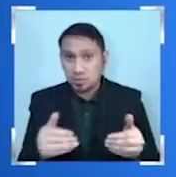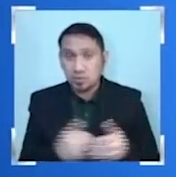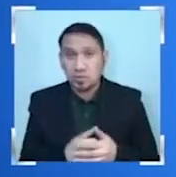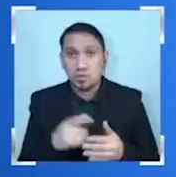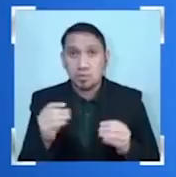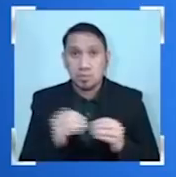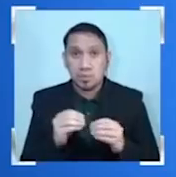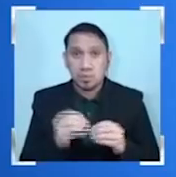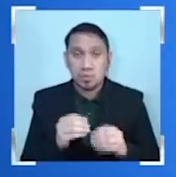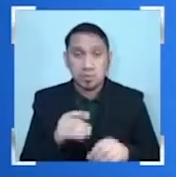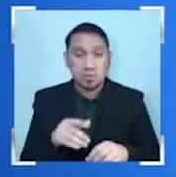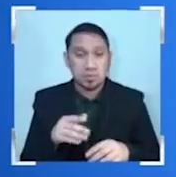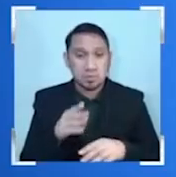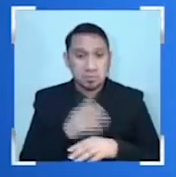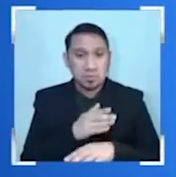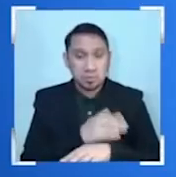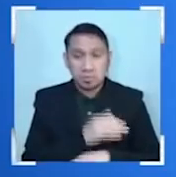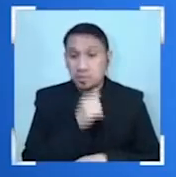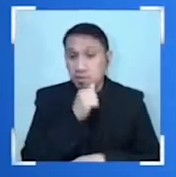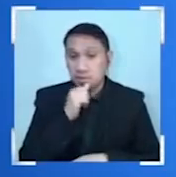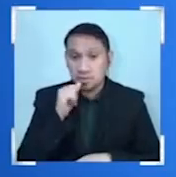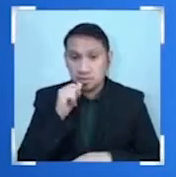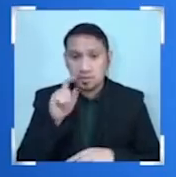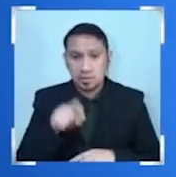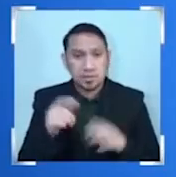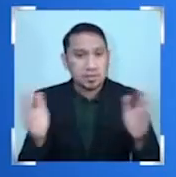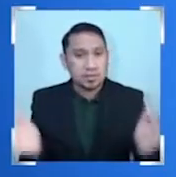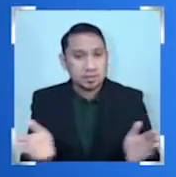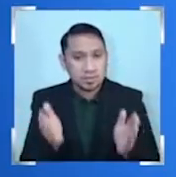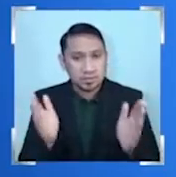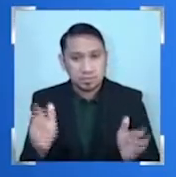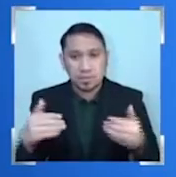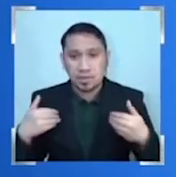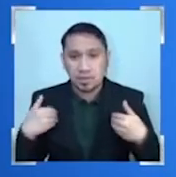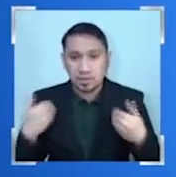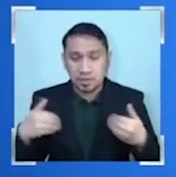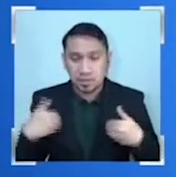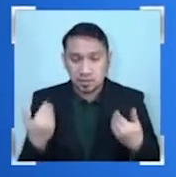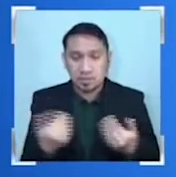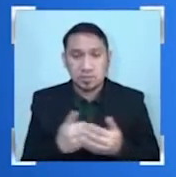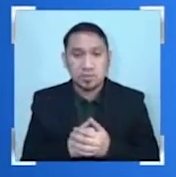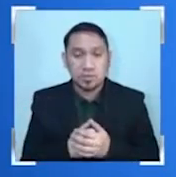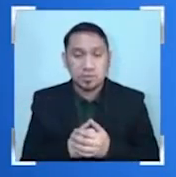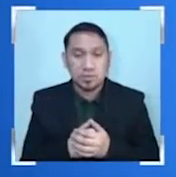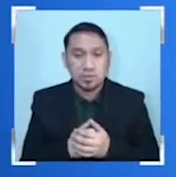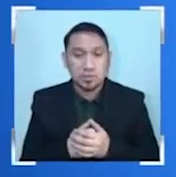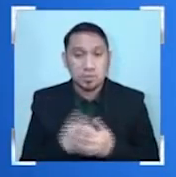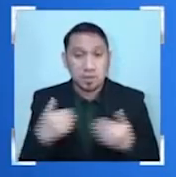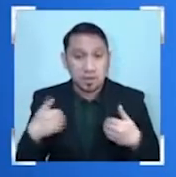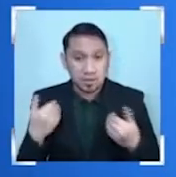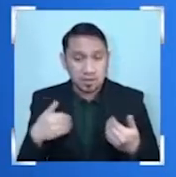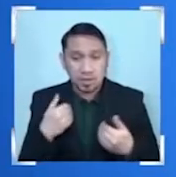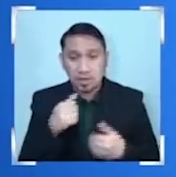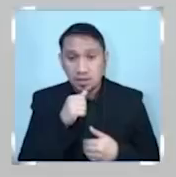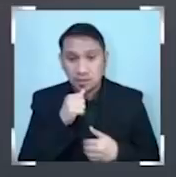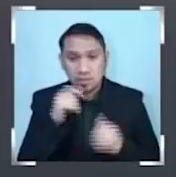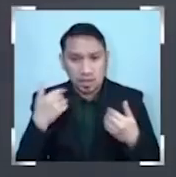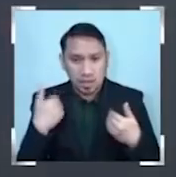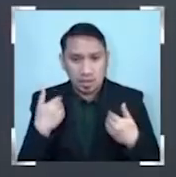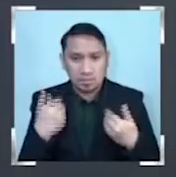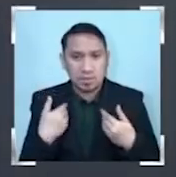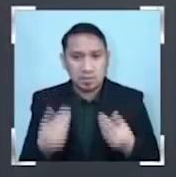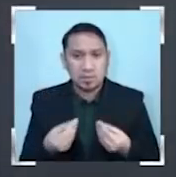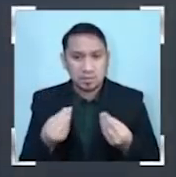ng agrikultura. Kailangan raw hikayatin ang mga young digital agri-entrepreneurs para makapagbigay ng makabagong solusyon.